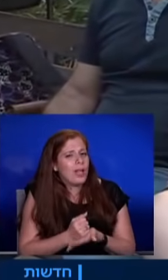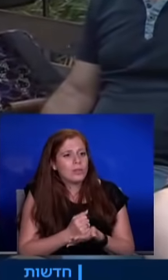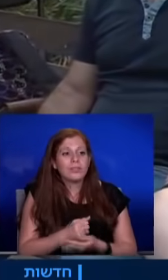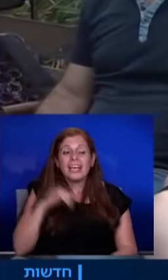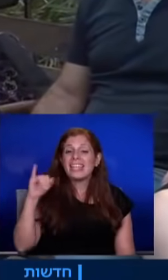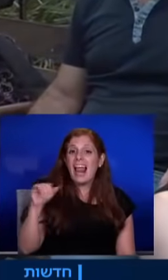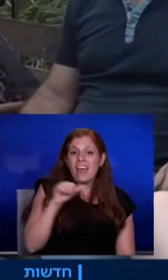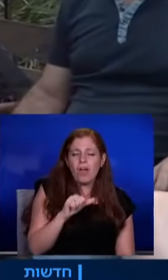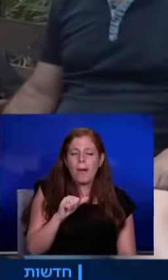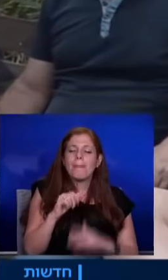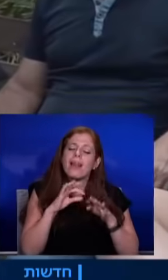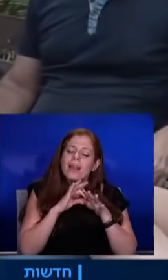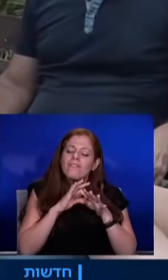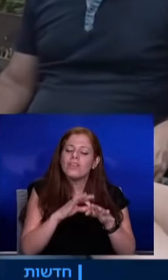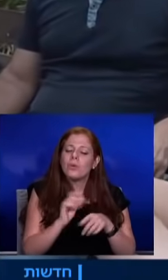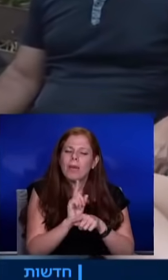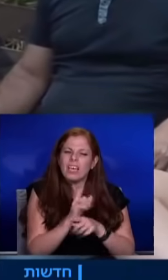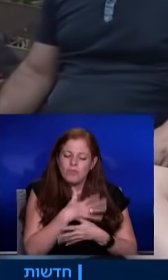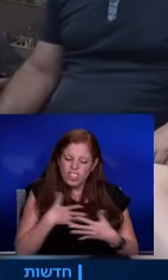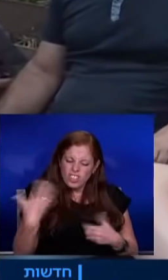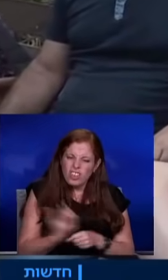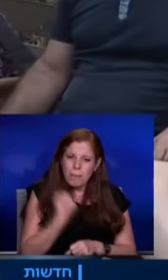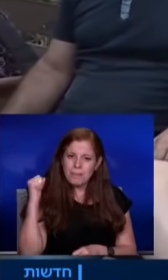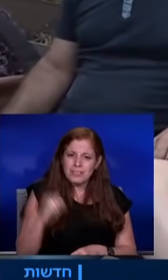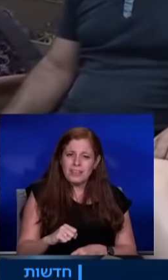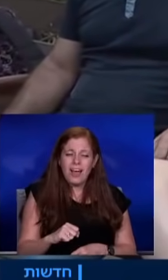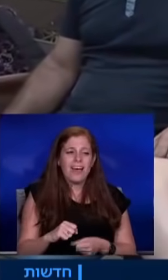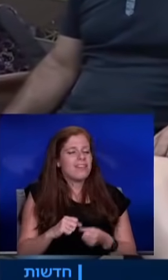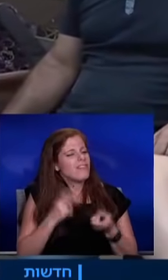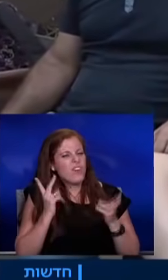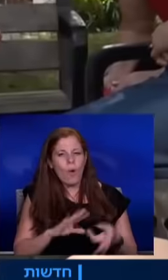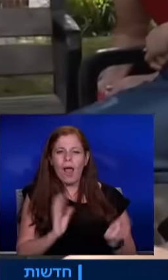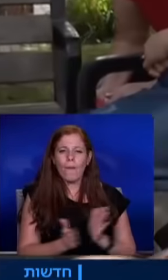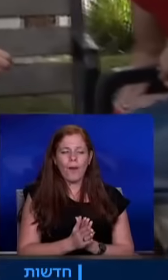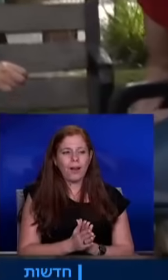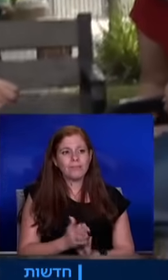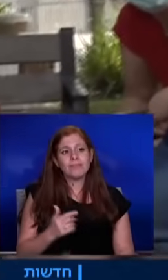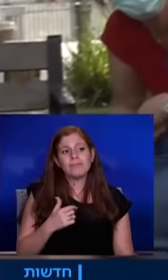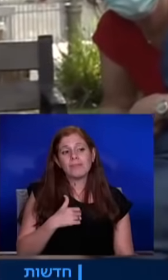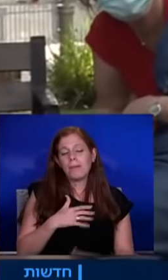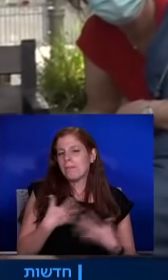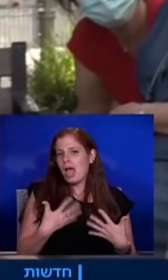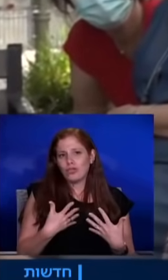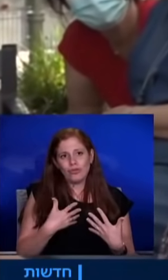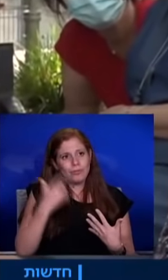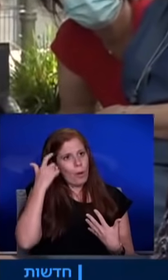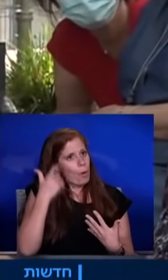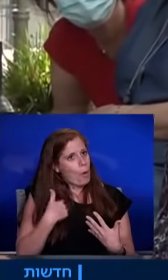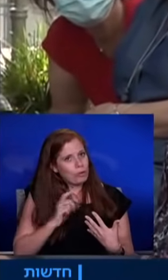ליווינו ברגעים ששוב הרגישה מנצחת, כל יכולה. מרגש. לא חשבתי שאני